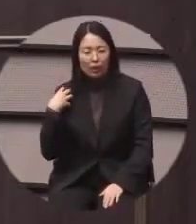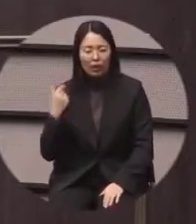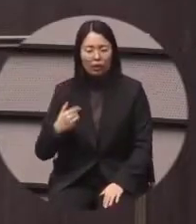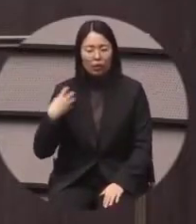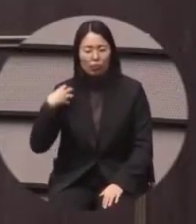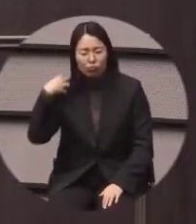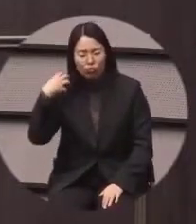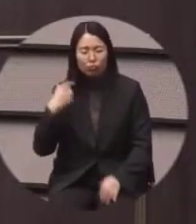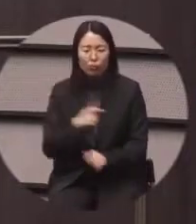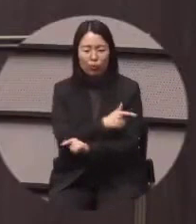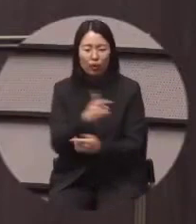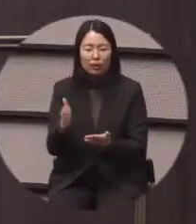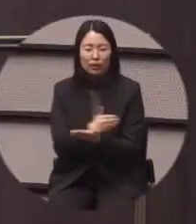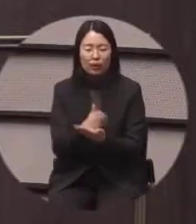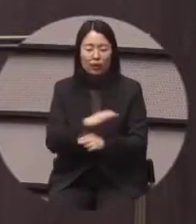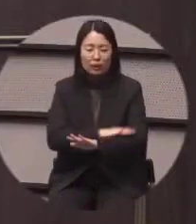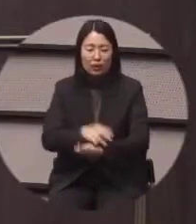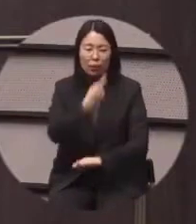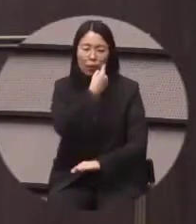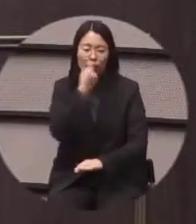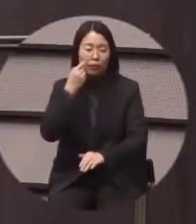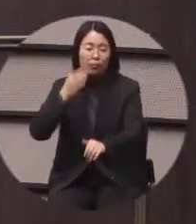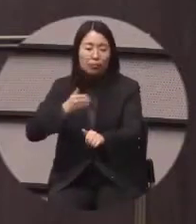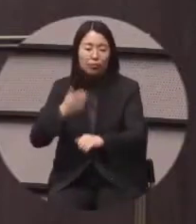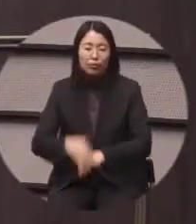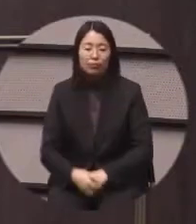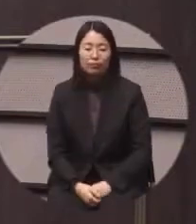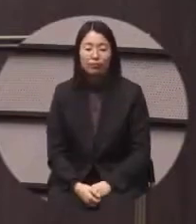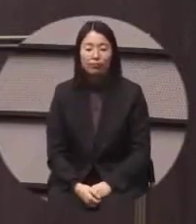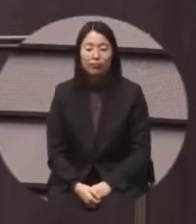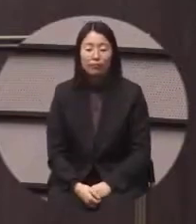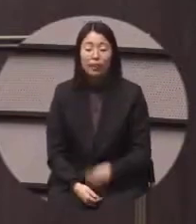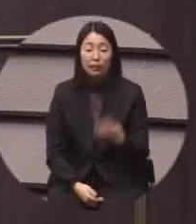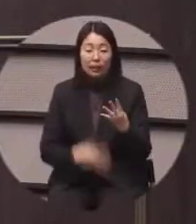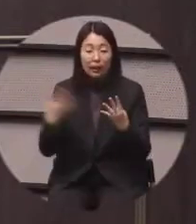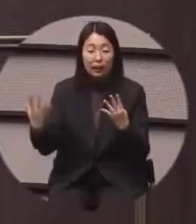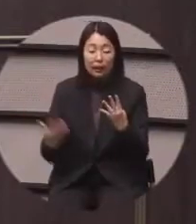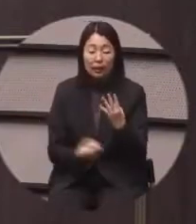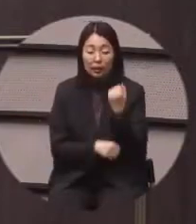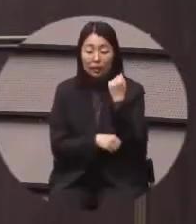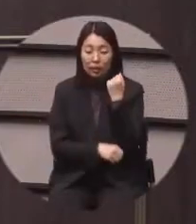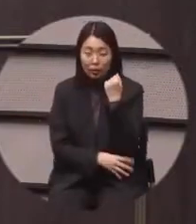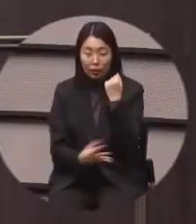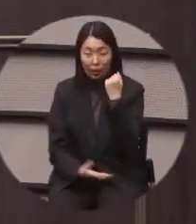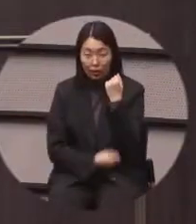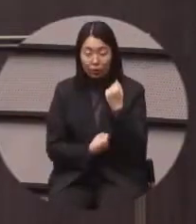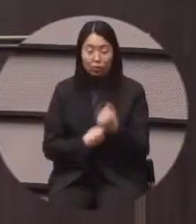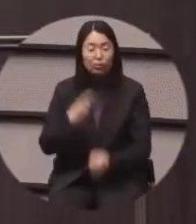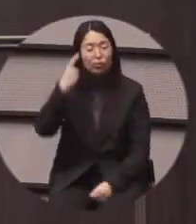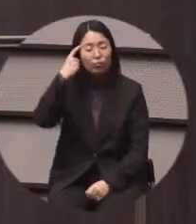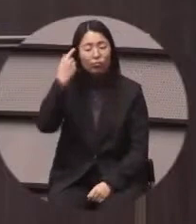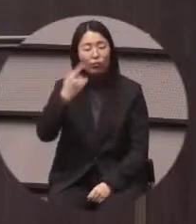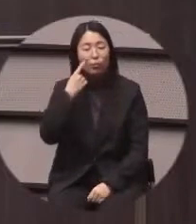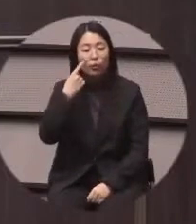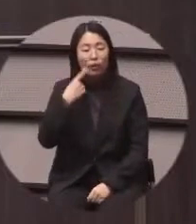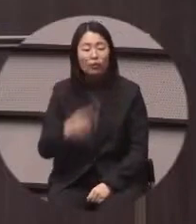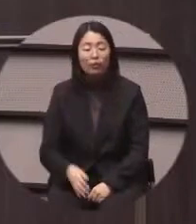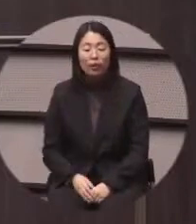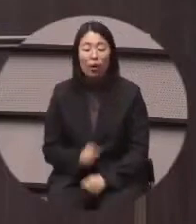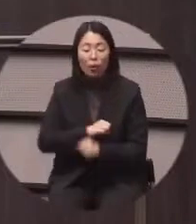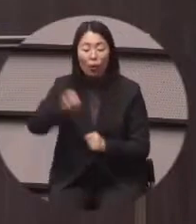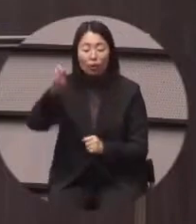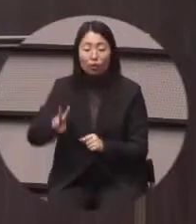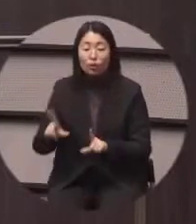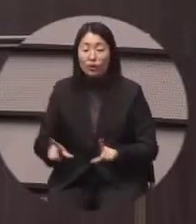바랍니다. 이 네 가지 검토 사항을 바탕으로 시장님께 질문드리겠습니다. 광주시의 생활 폐기물